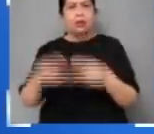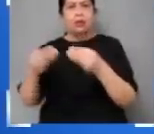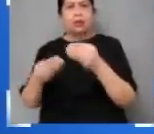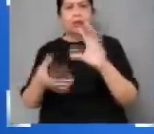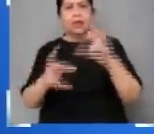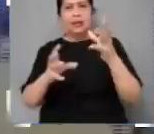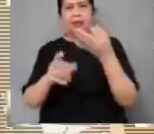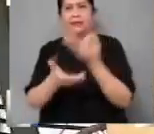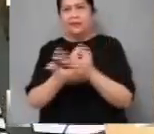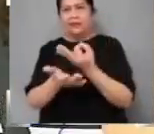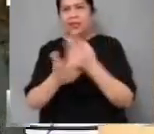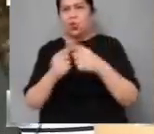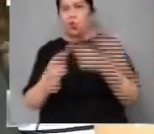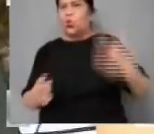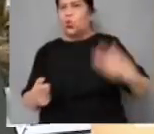mga kurakot.